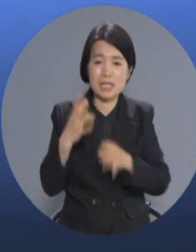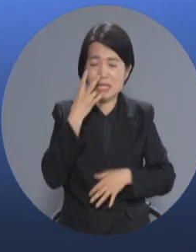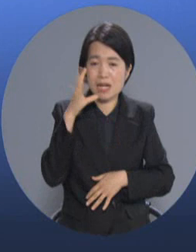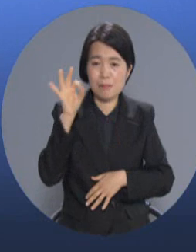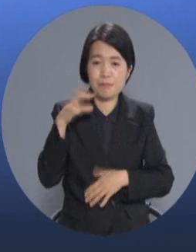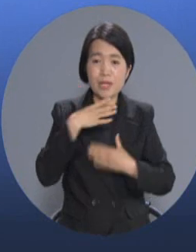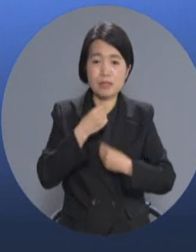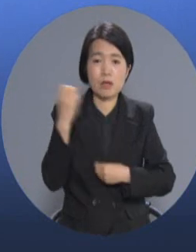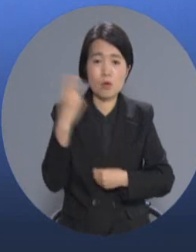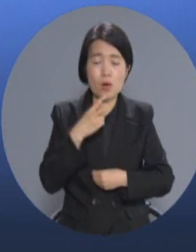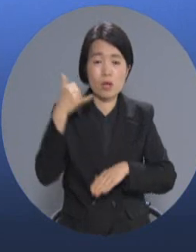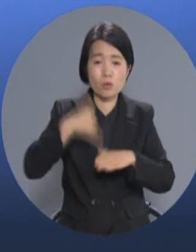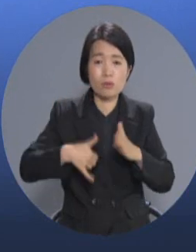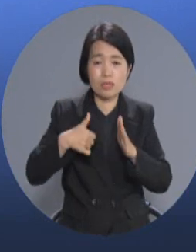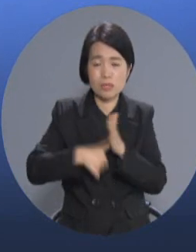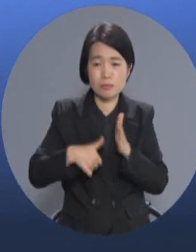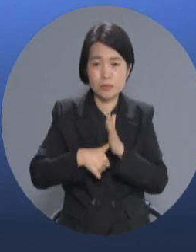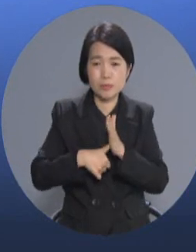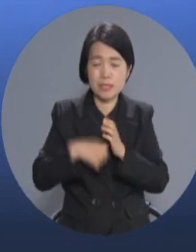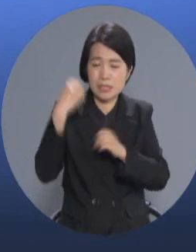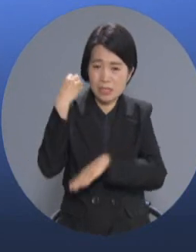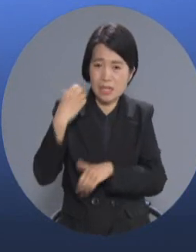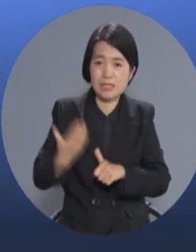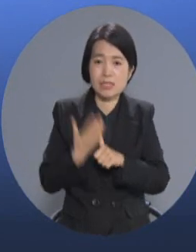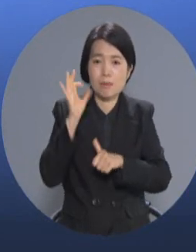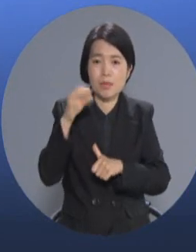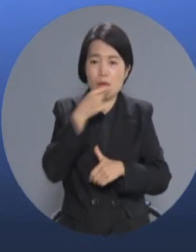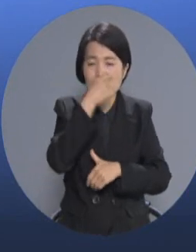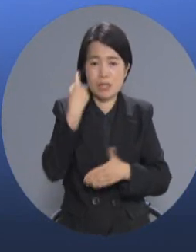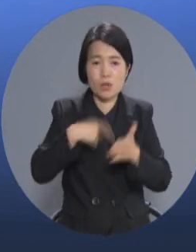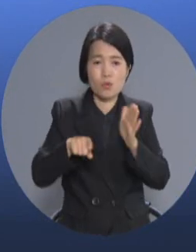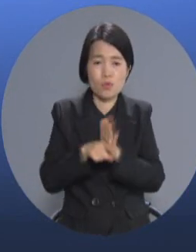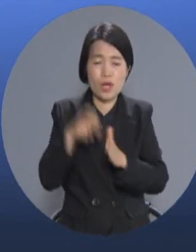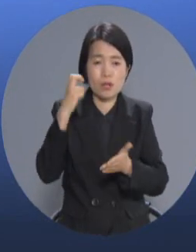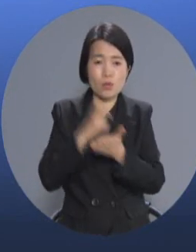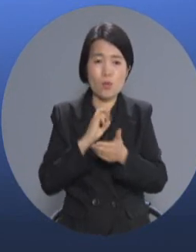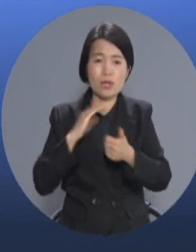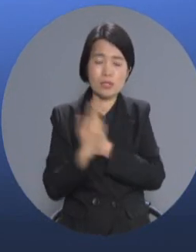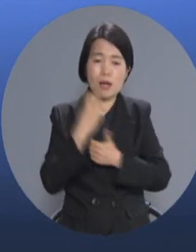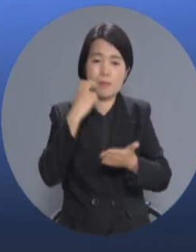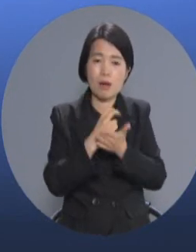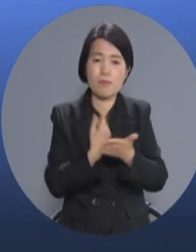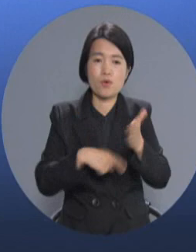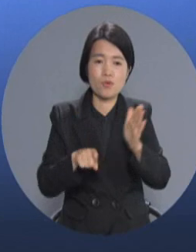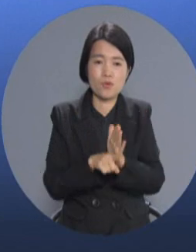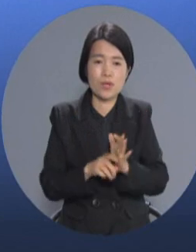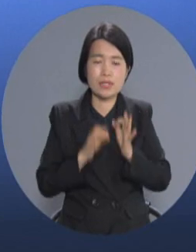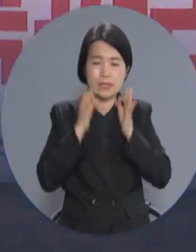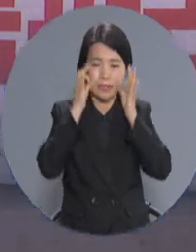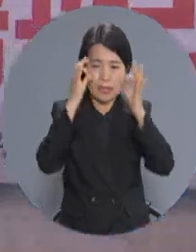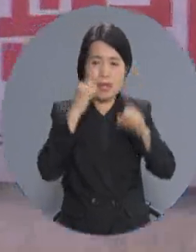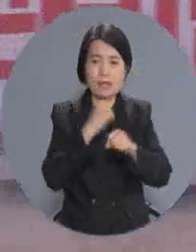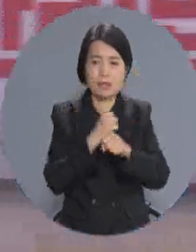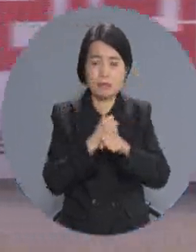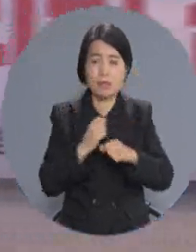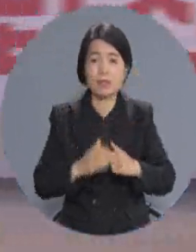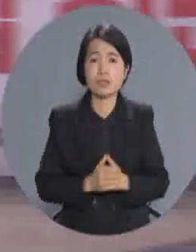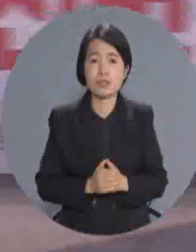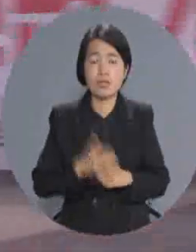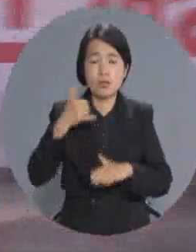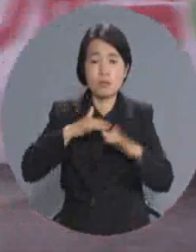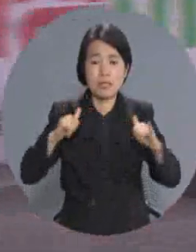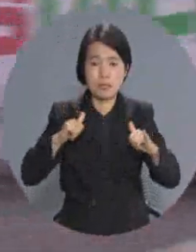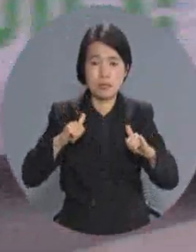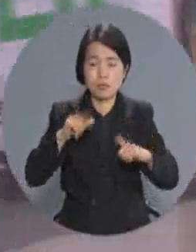쌀값 안정과 농산물 최저 생산비 보장을 위한 농안법 개정에 최선을 다하겠습니다.